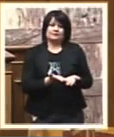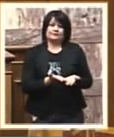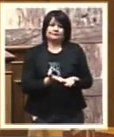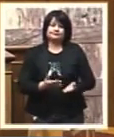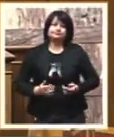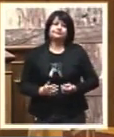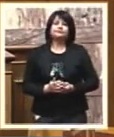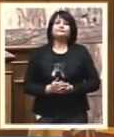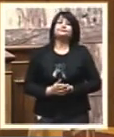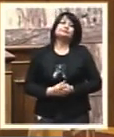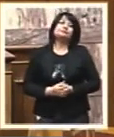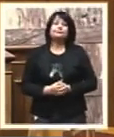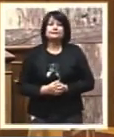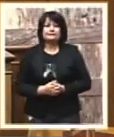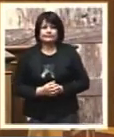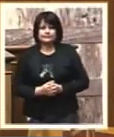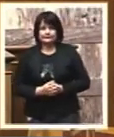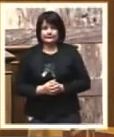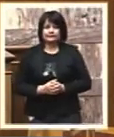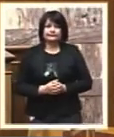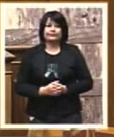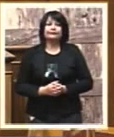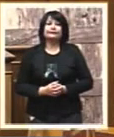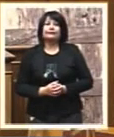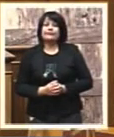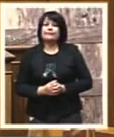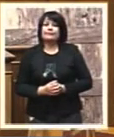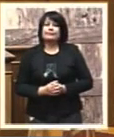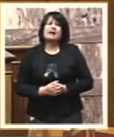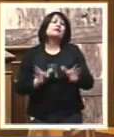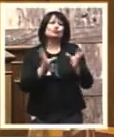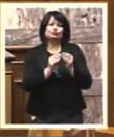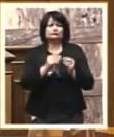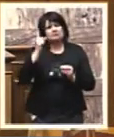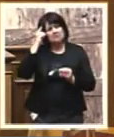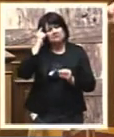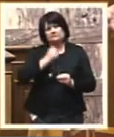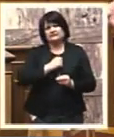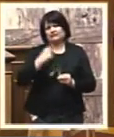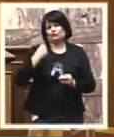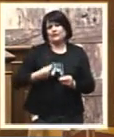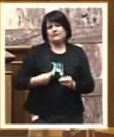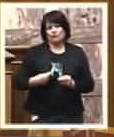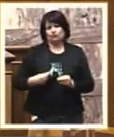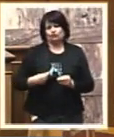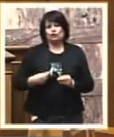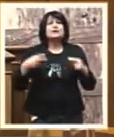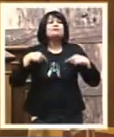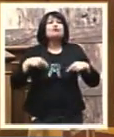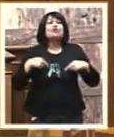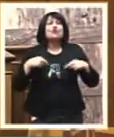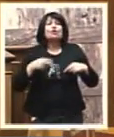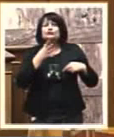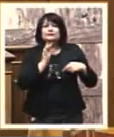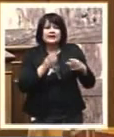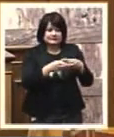διαπερνά την πολιτική αλλά και το σύνολο του δημόσιου βίου της χώρας, όπου ο Υπουργός παραδοσιακά ασχολιόταν με το βόλεμα